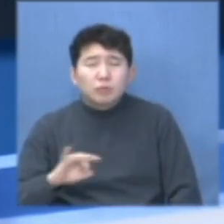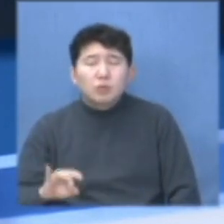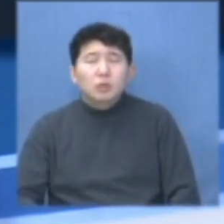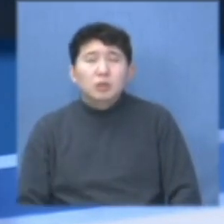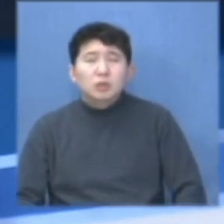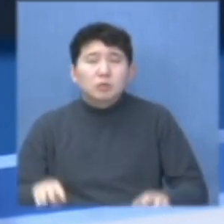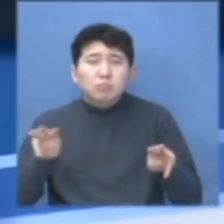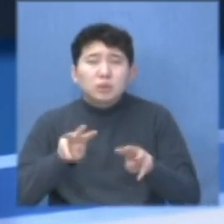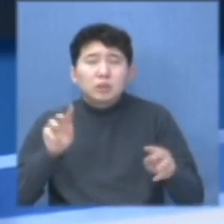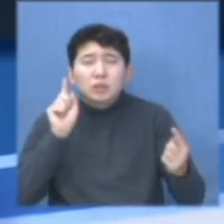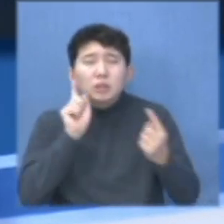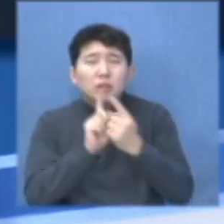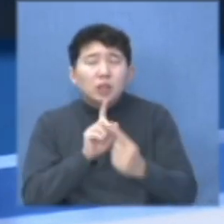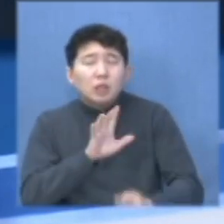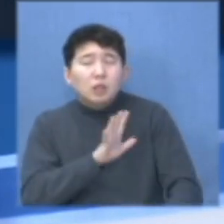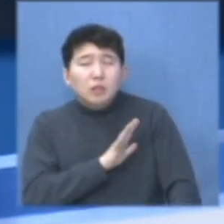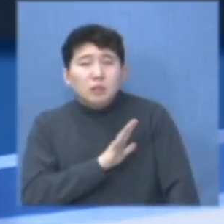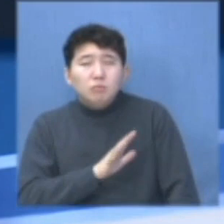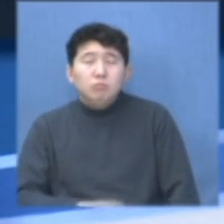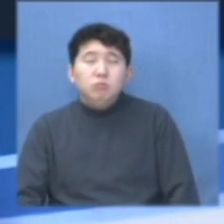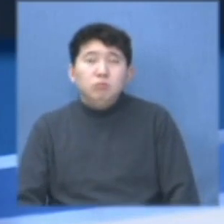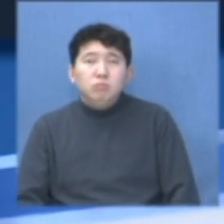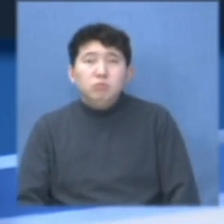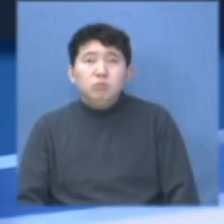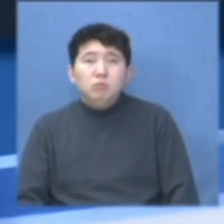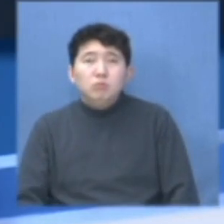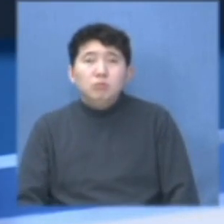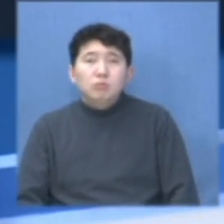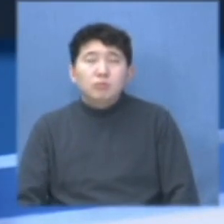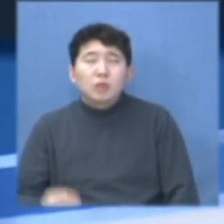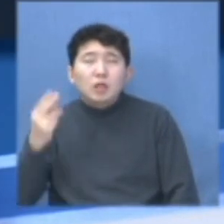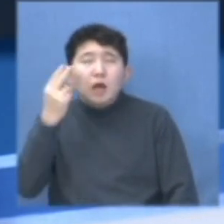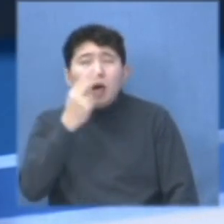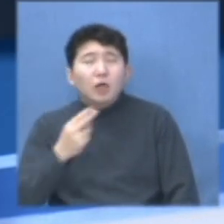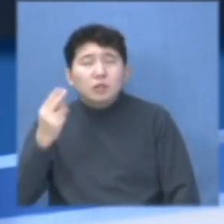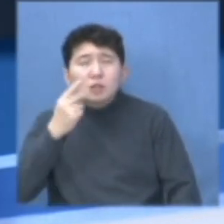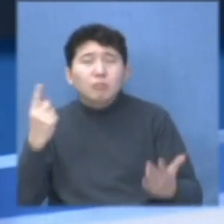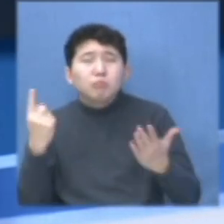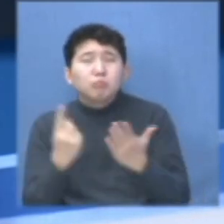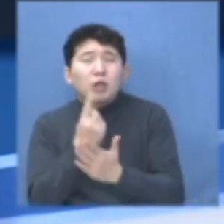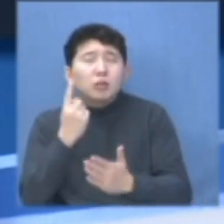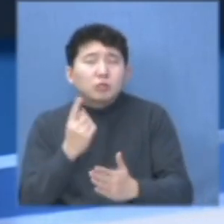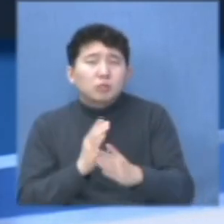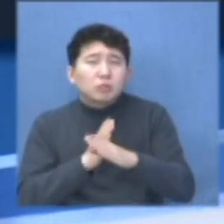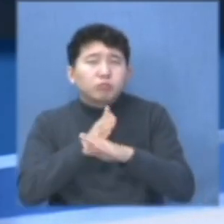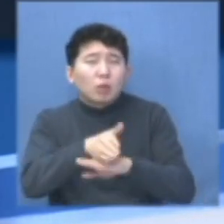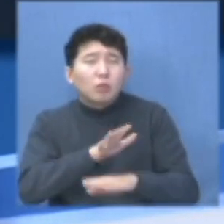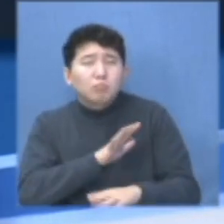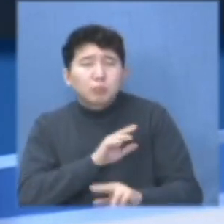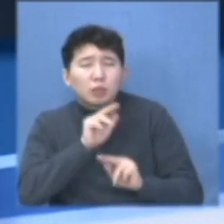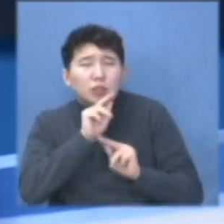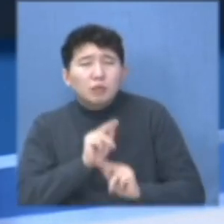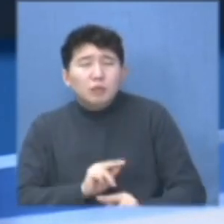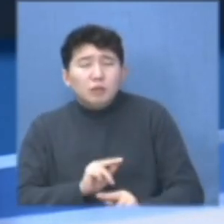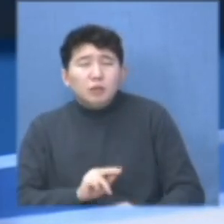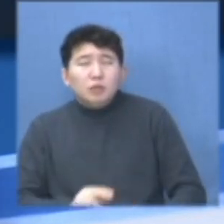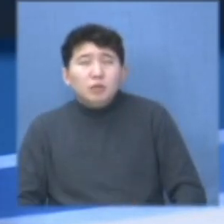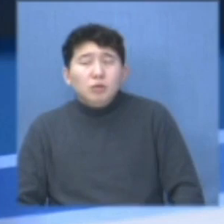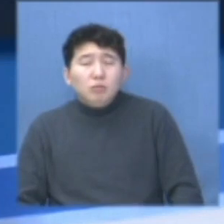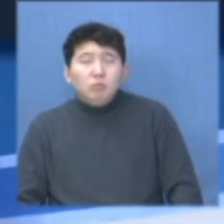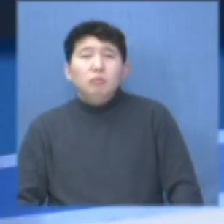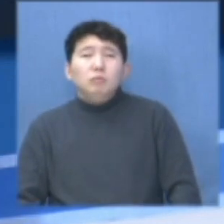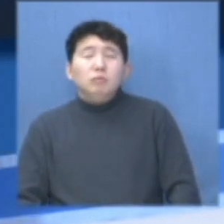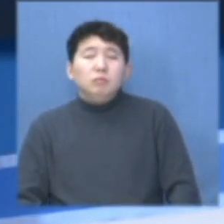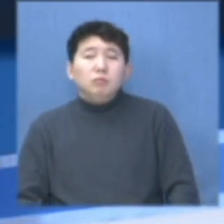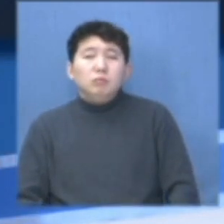министрін қабылдады. Николаус Дендиас Астанаға алғаш рет ресми сапармен келді. Қасым-Жомарт Тоқаев Грекияның Еуропалық одаққа мүше